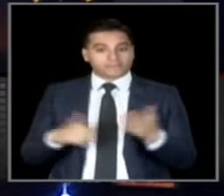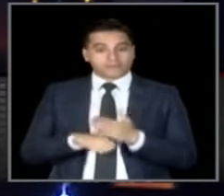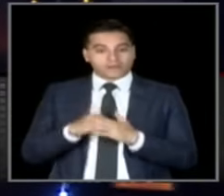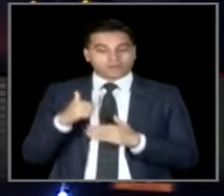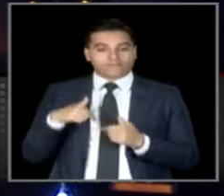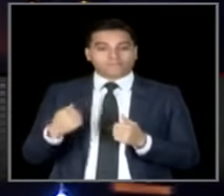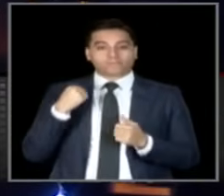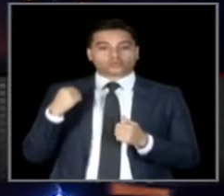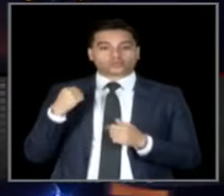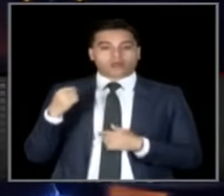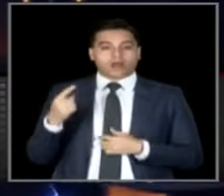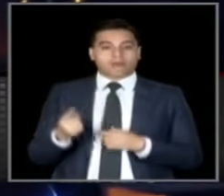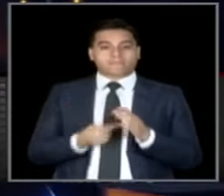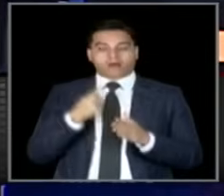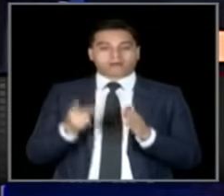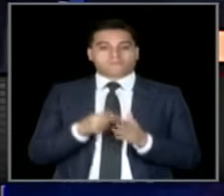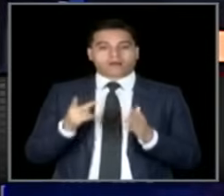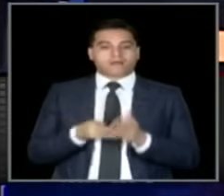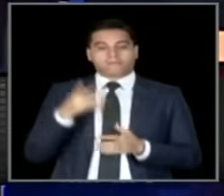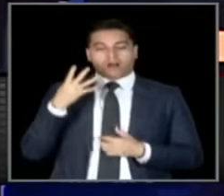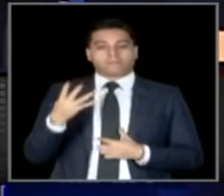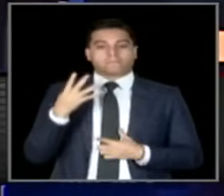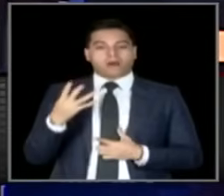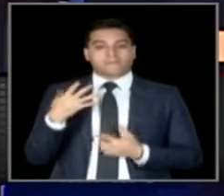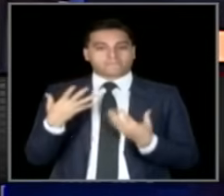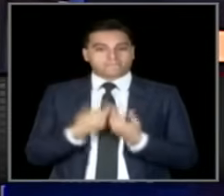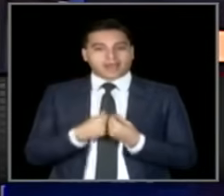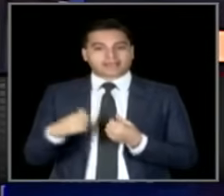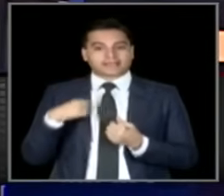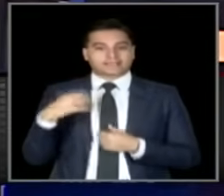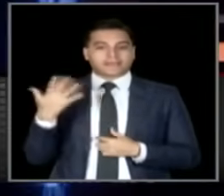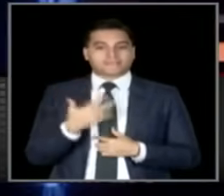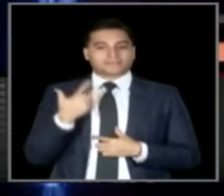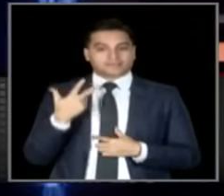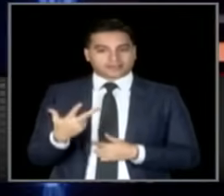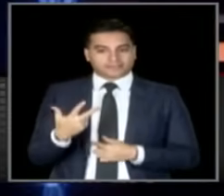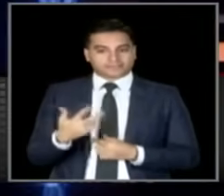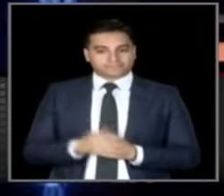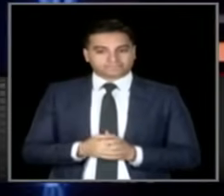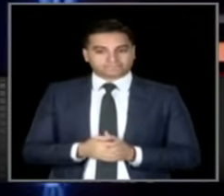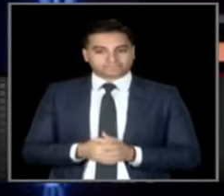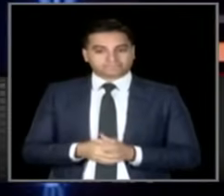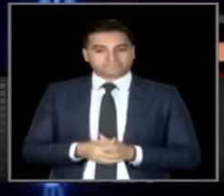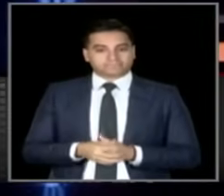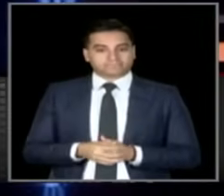فاز بالبطولة 4 مرات مع 3 أندية.